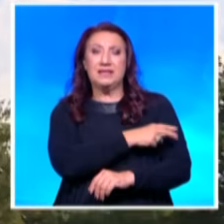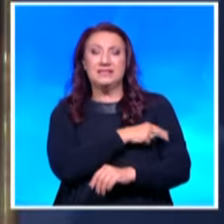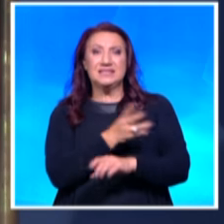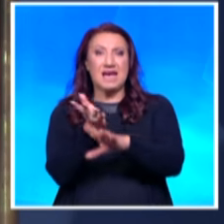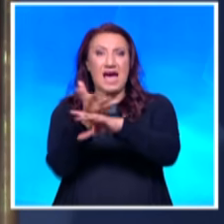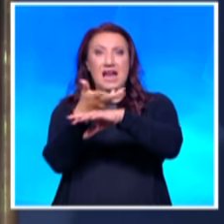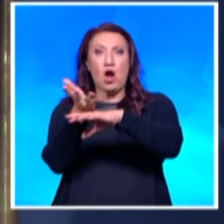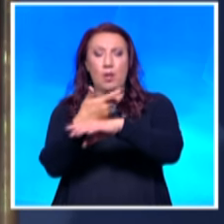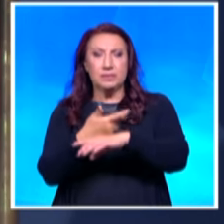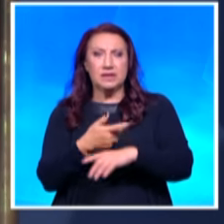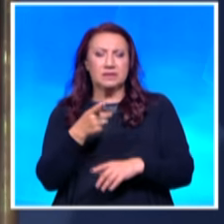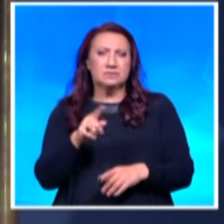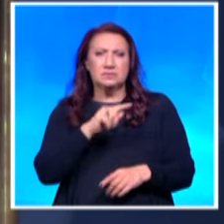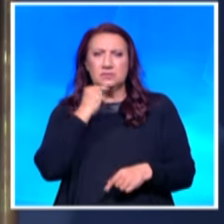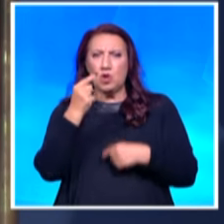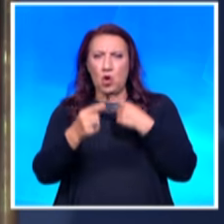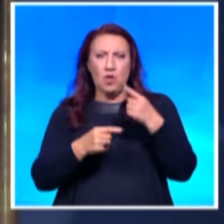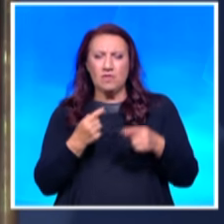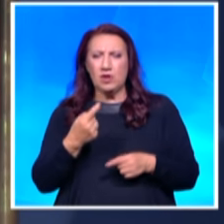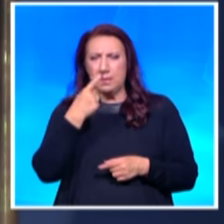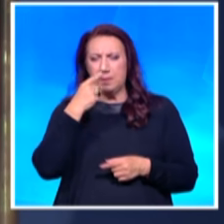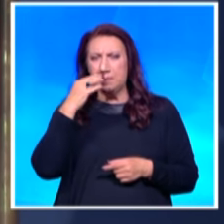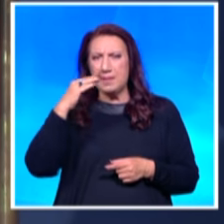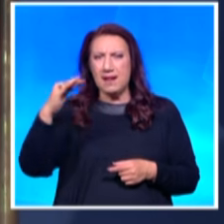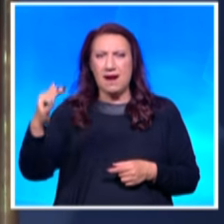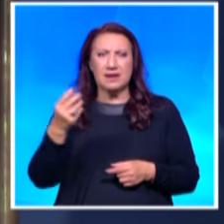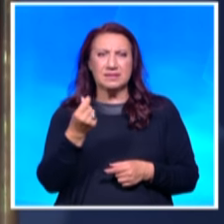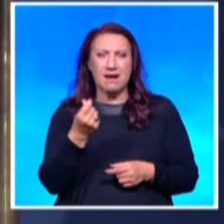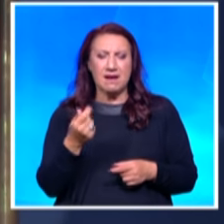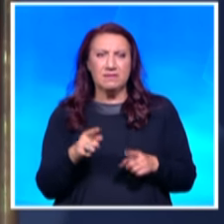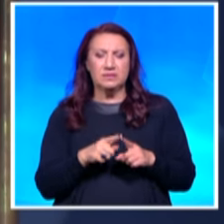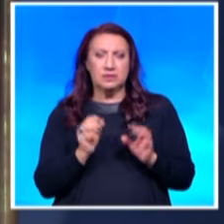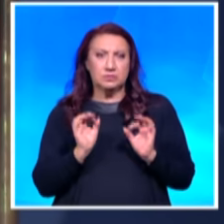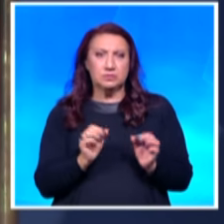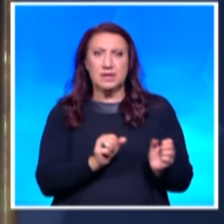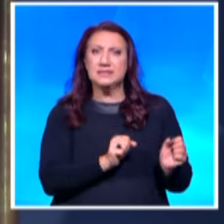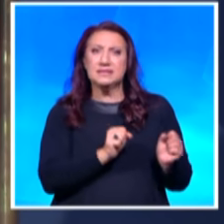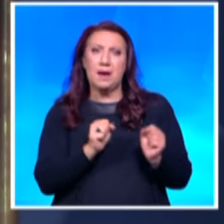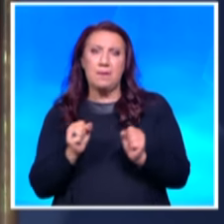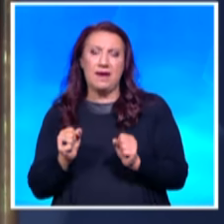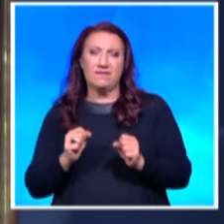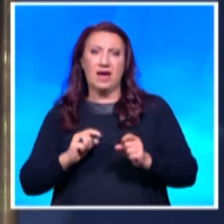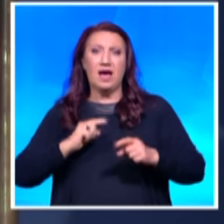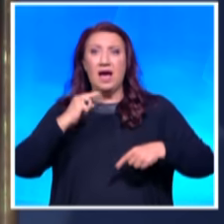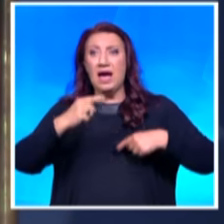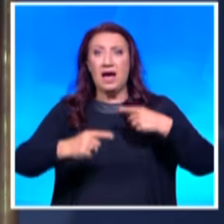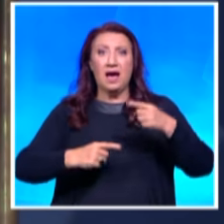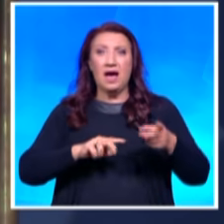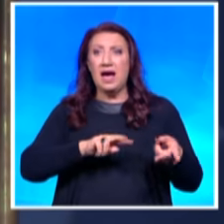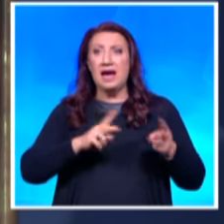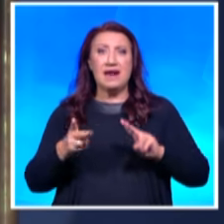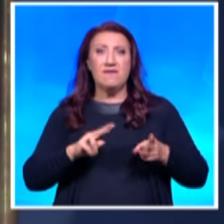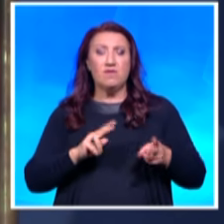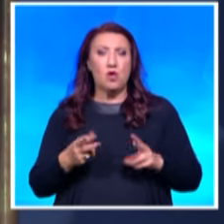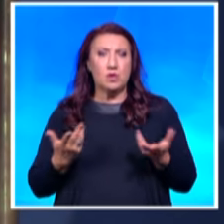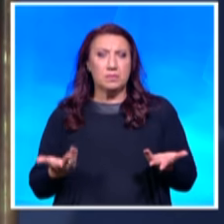левове и за сериозно забавени реформи и действия, от които могат да произтекат